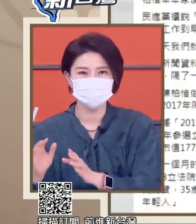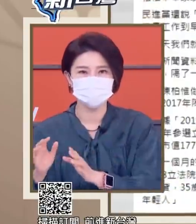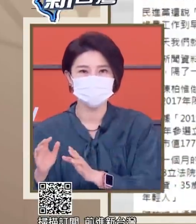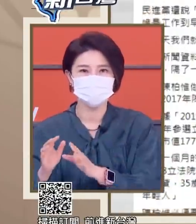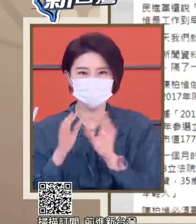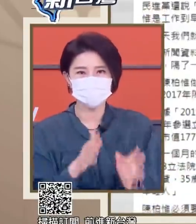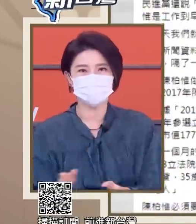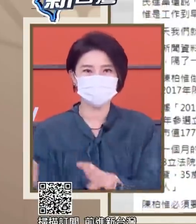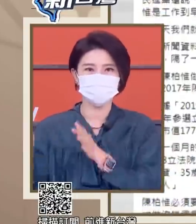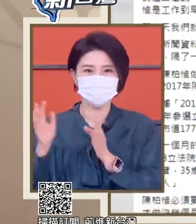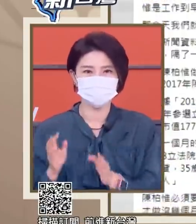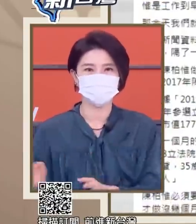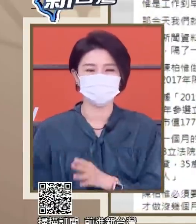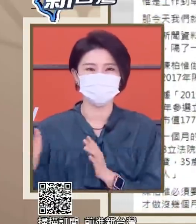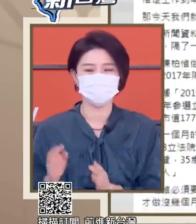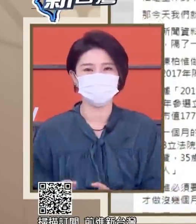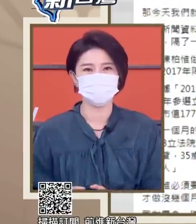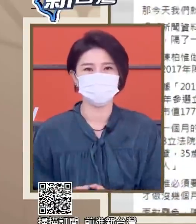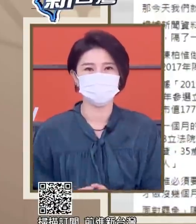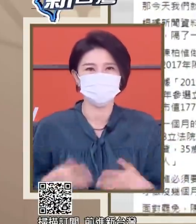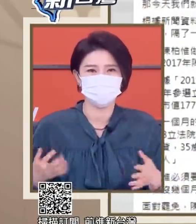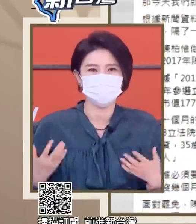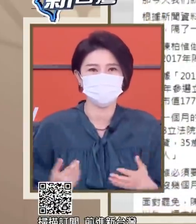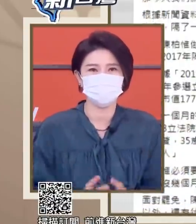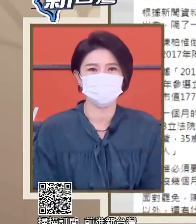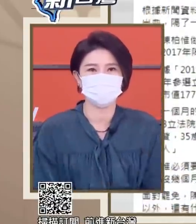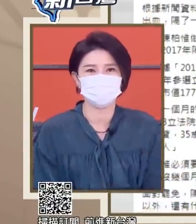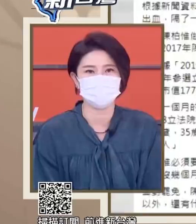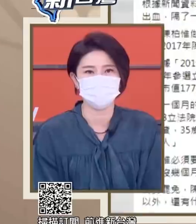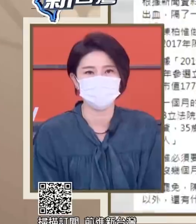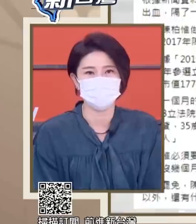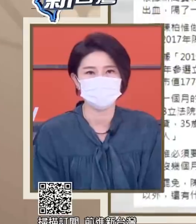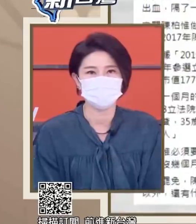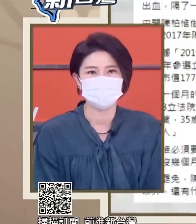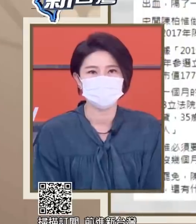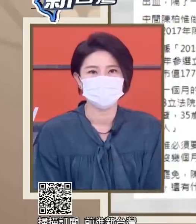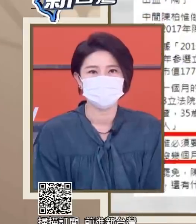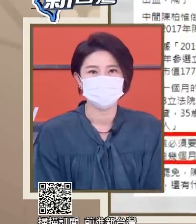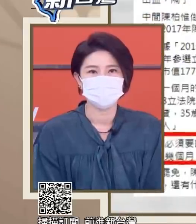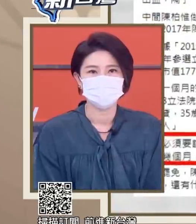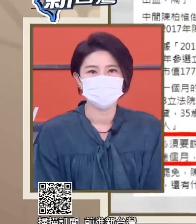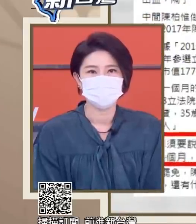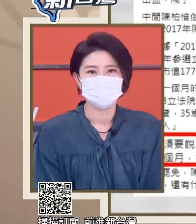这件事情，再到今天这个财产的事情，你有嗅出什么样的感觉吗？